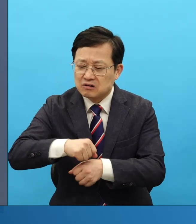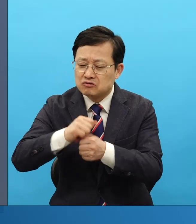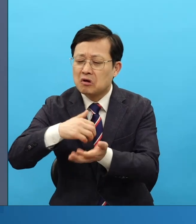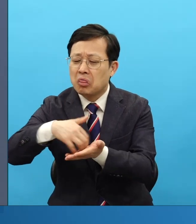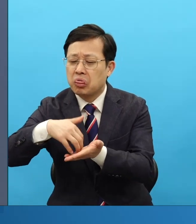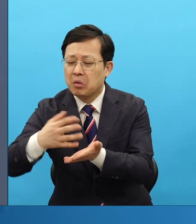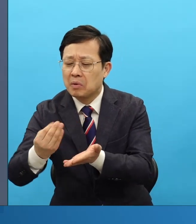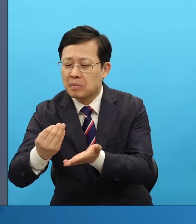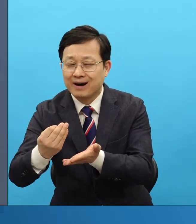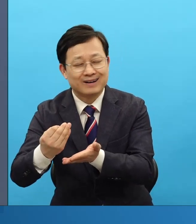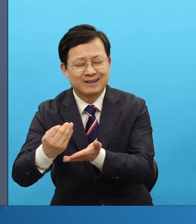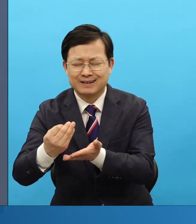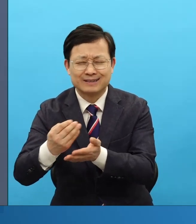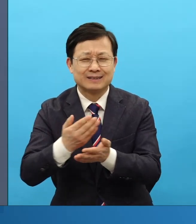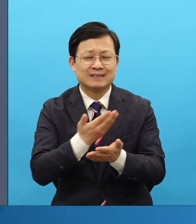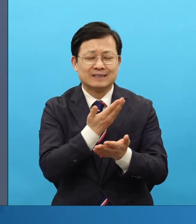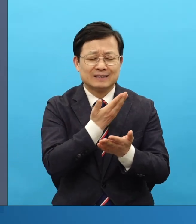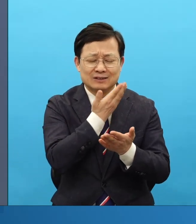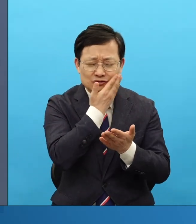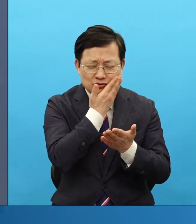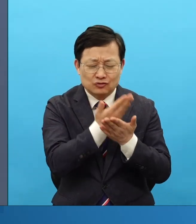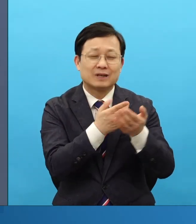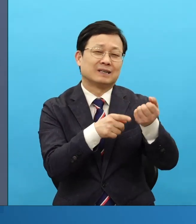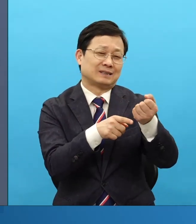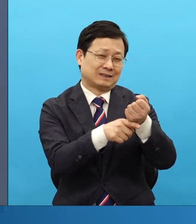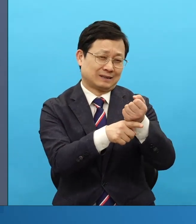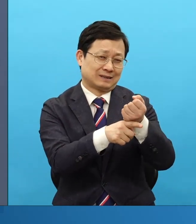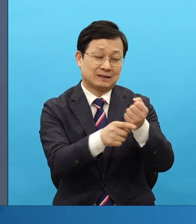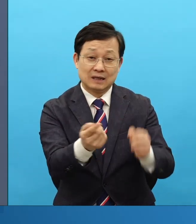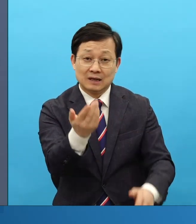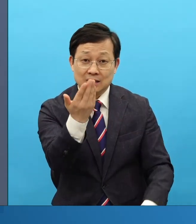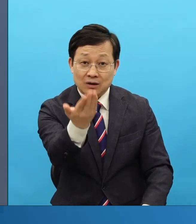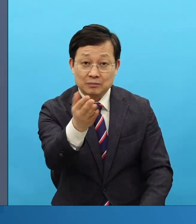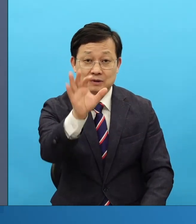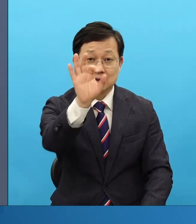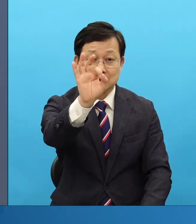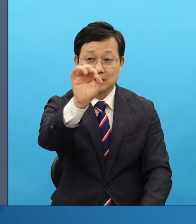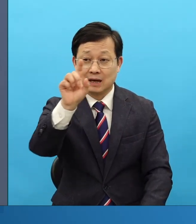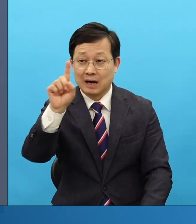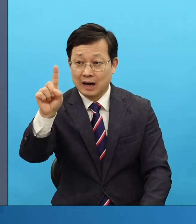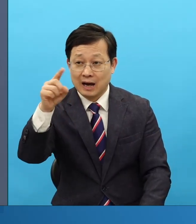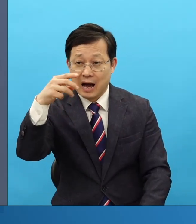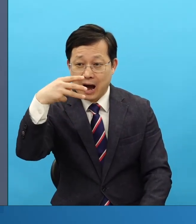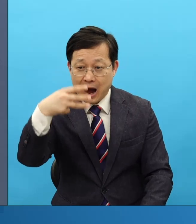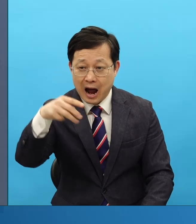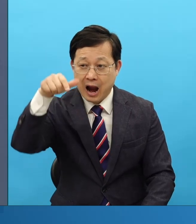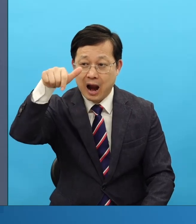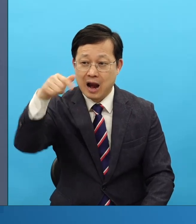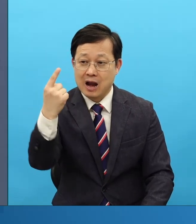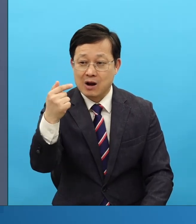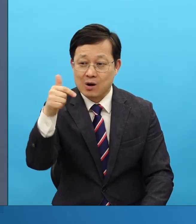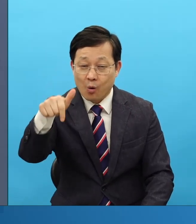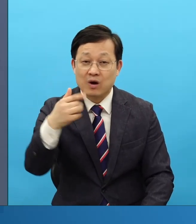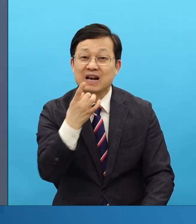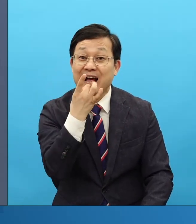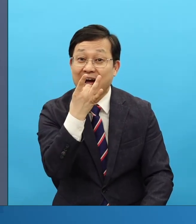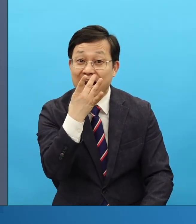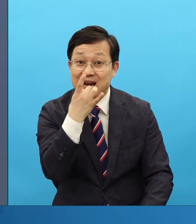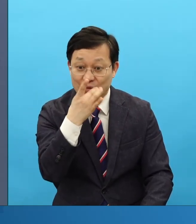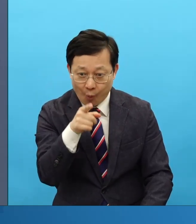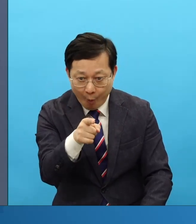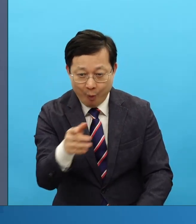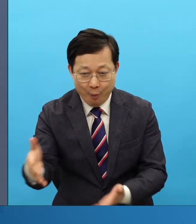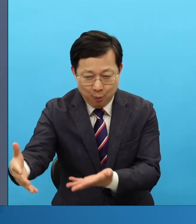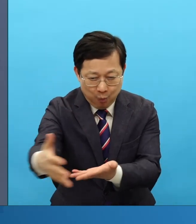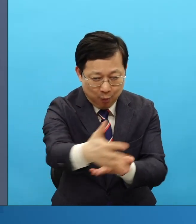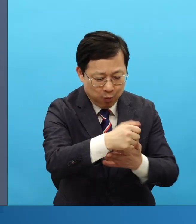know the essence of it. 여러분을 알곡이라고 보고 알곡을 거두어서 창고에 저장했다는 뜻입니다. 수장절. It